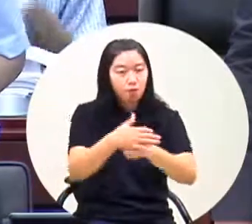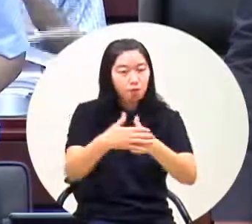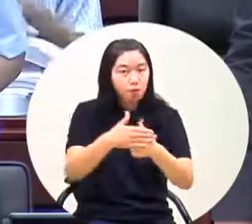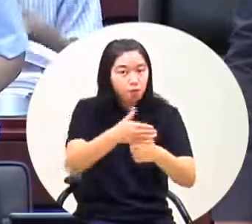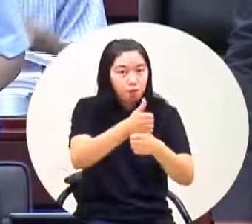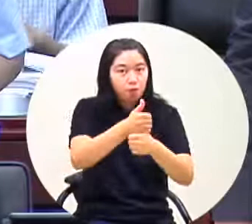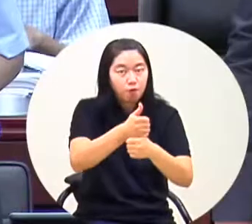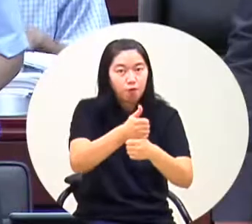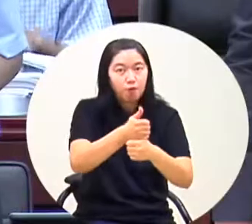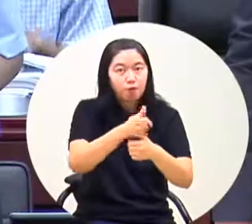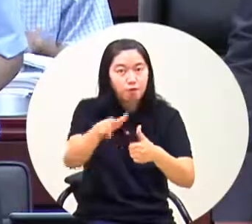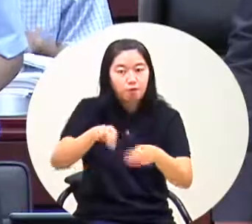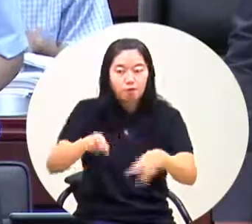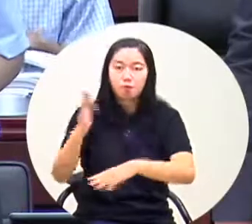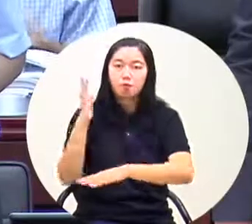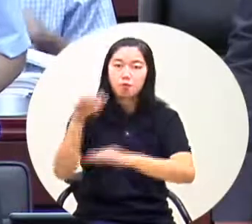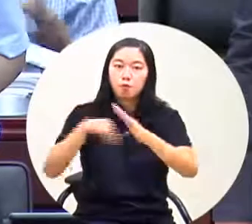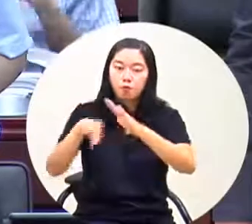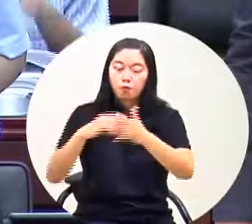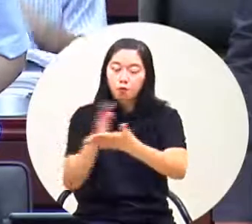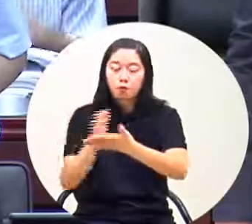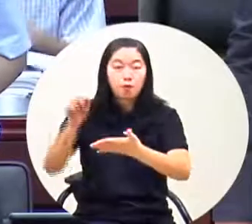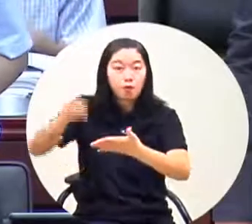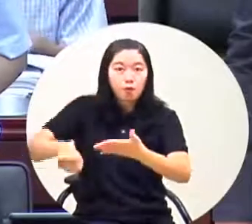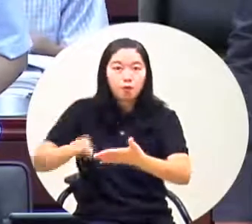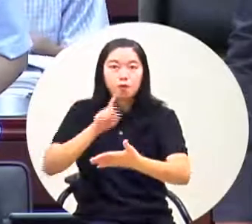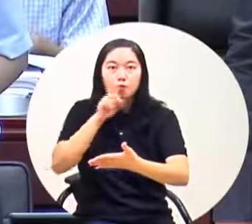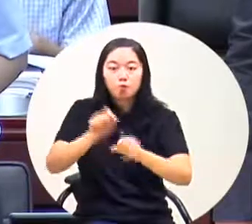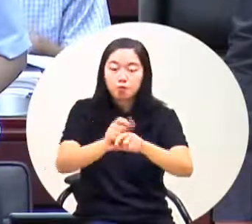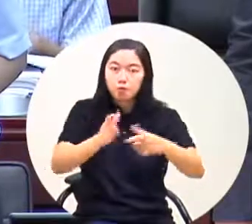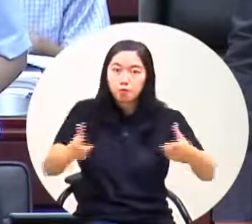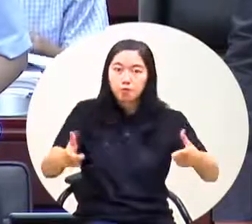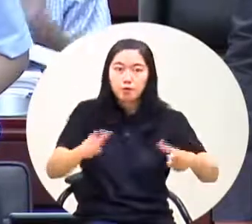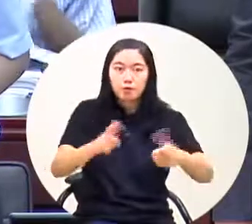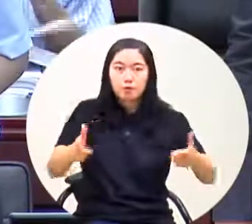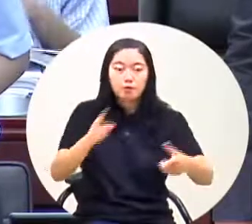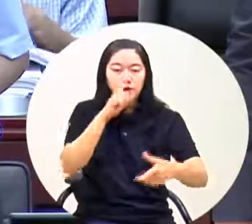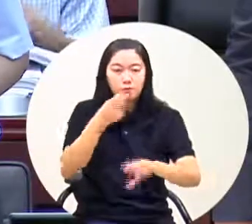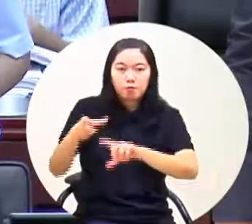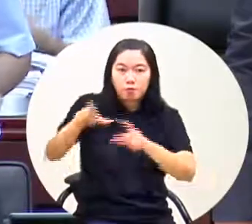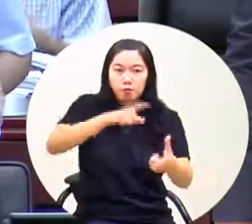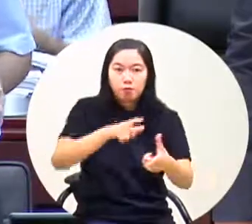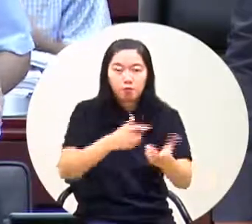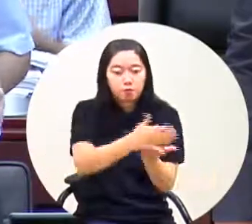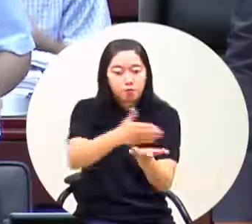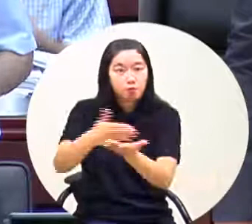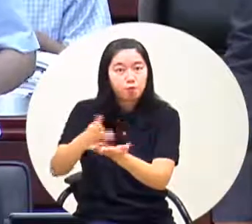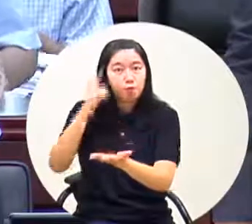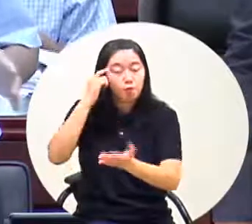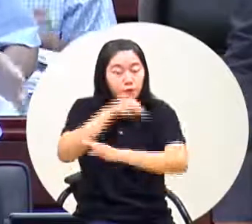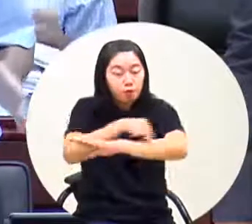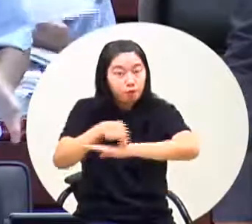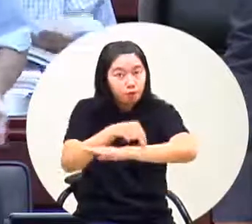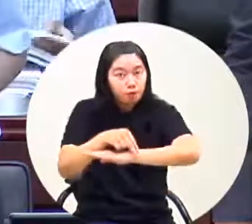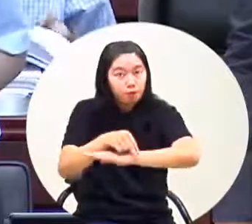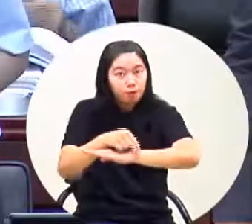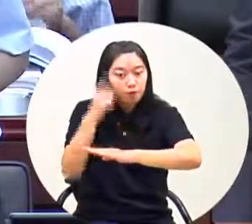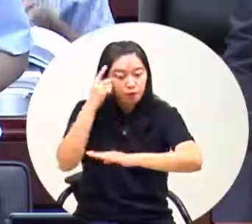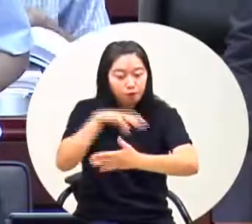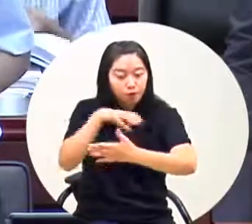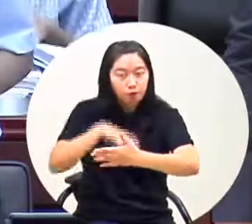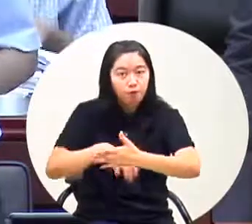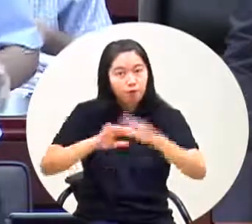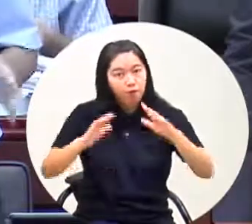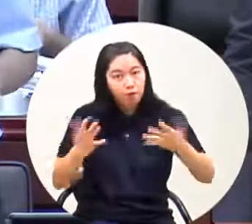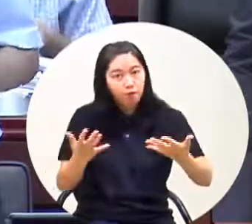经过行政院也核定了一个多元垃圾处理方案。 好，那这个方案里面就其中就有大概